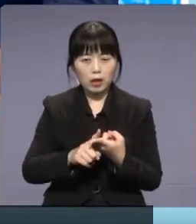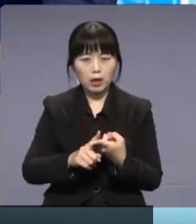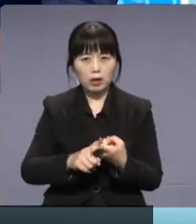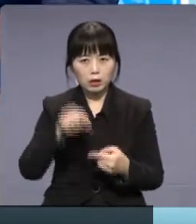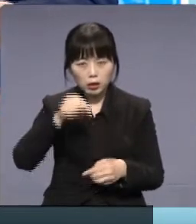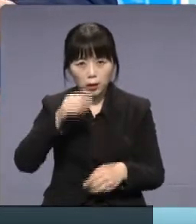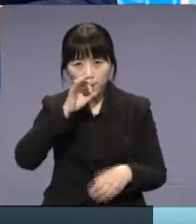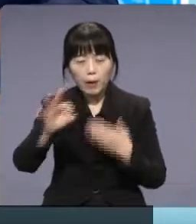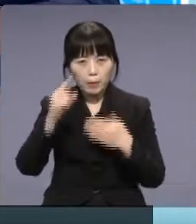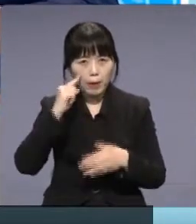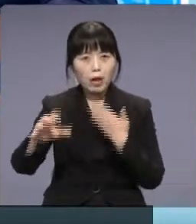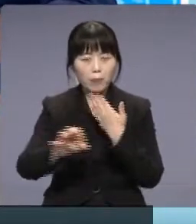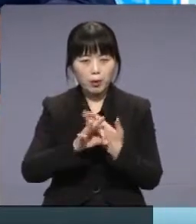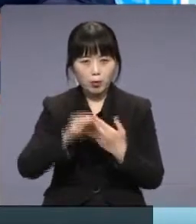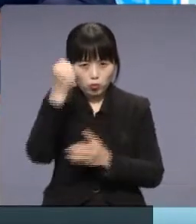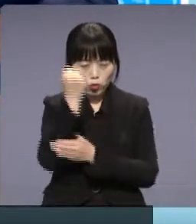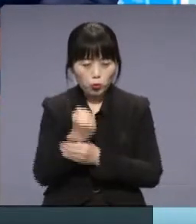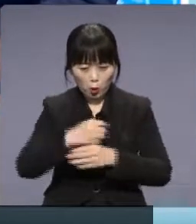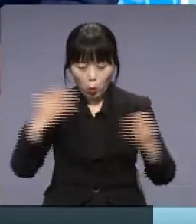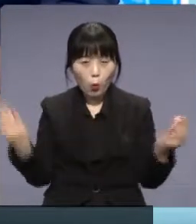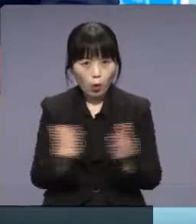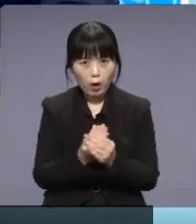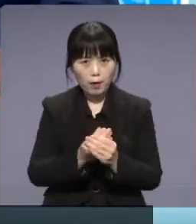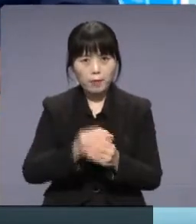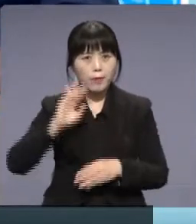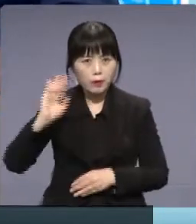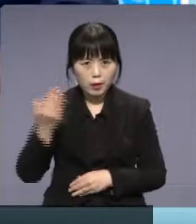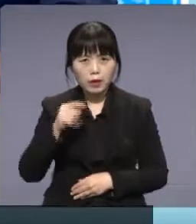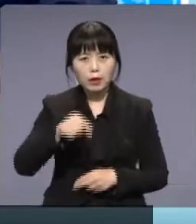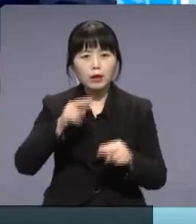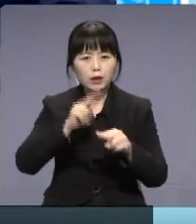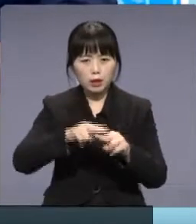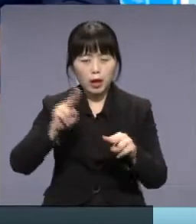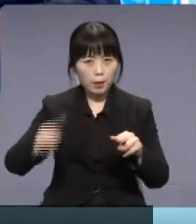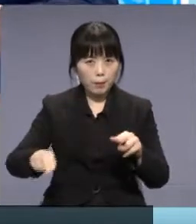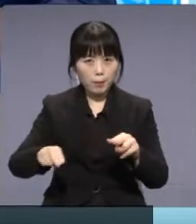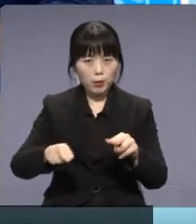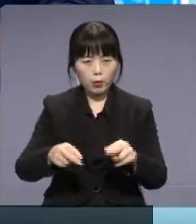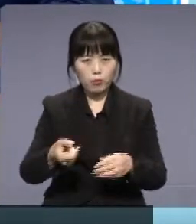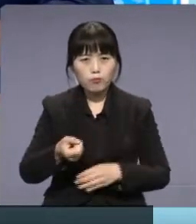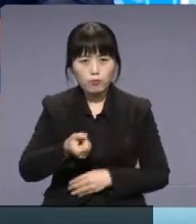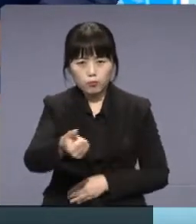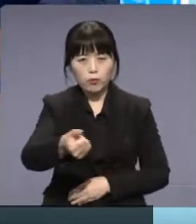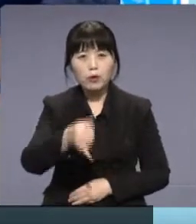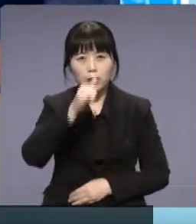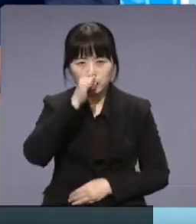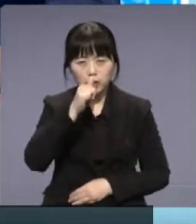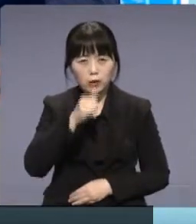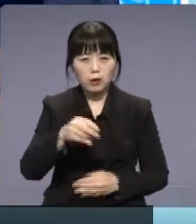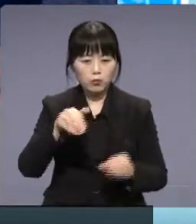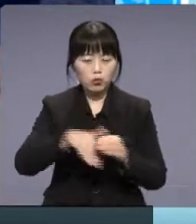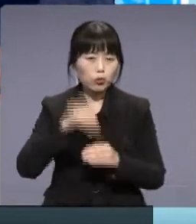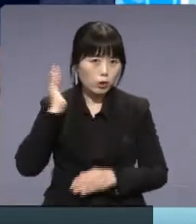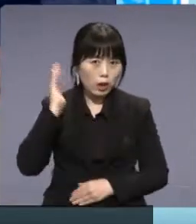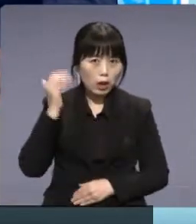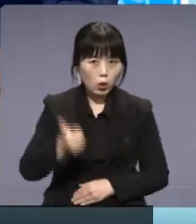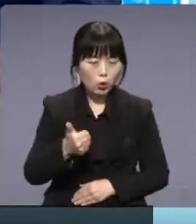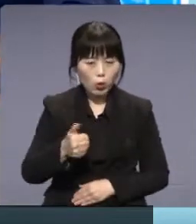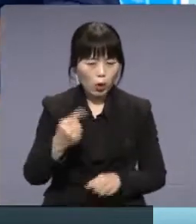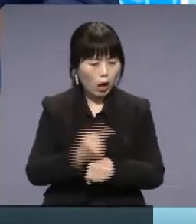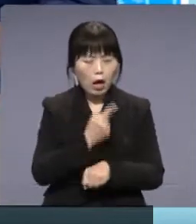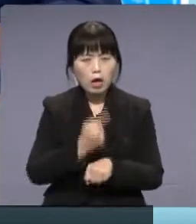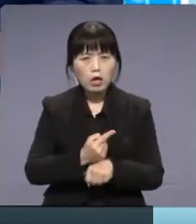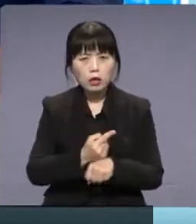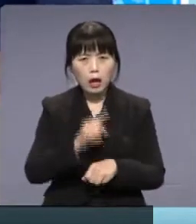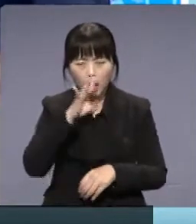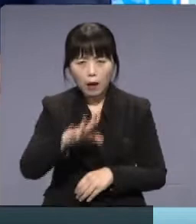검수완박하면 부패완판이 된다 이렇게 하면서 그 사표를 제출한 거예요. 근데 문재인 대통령이 한 시간도 안